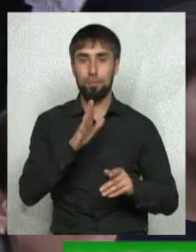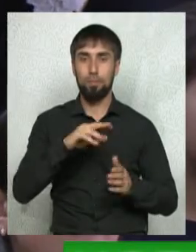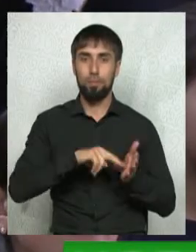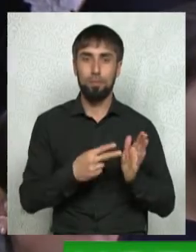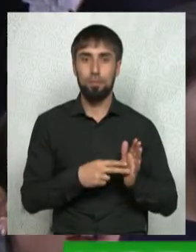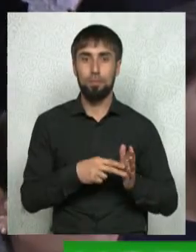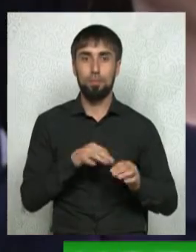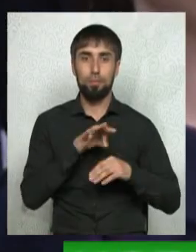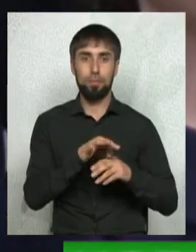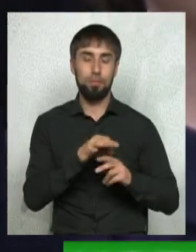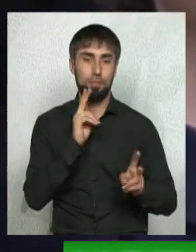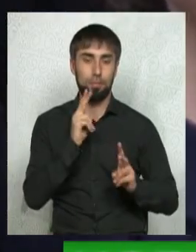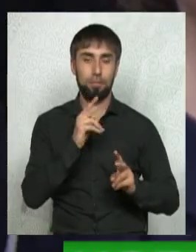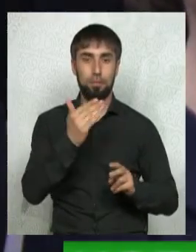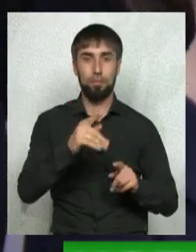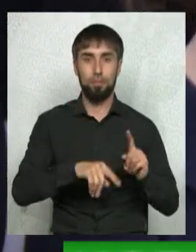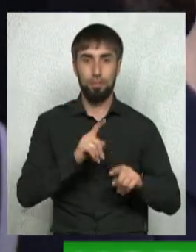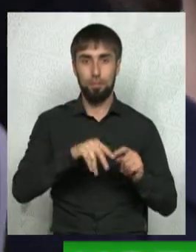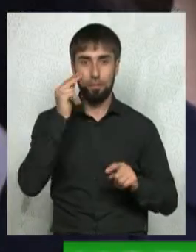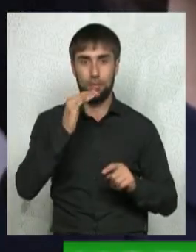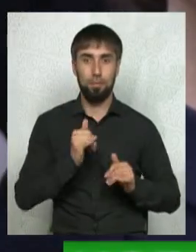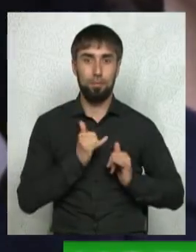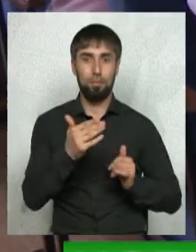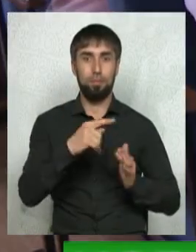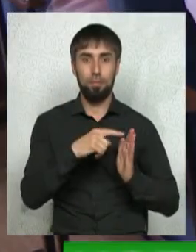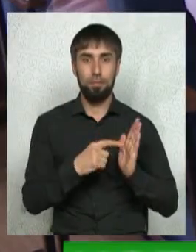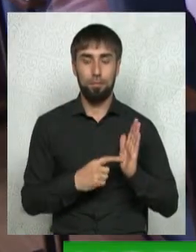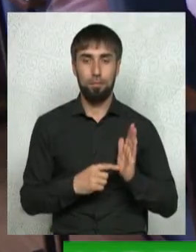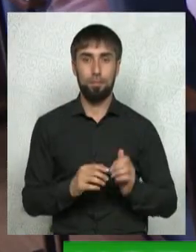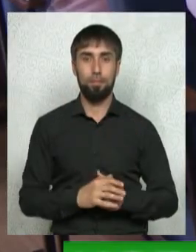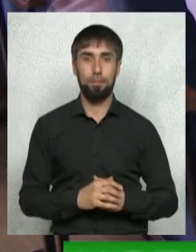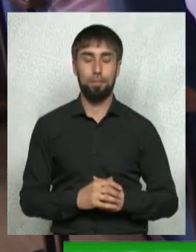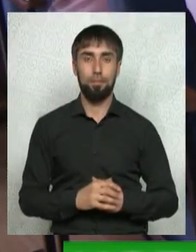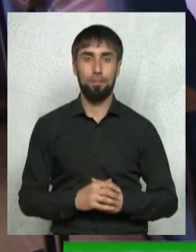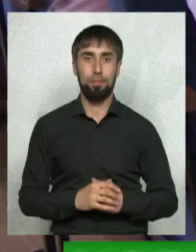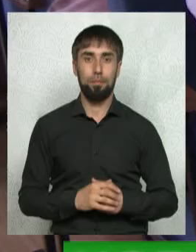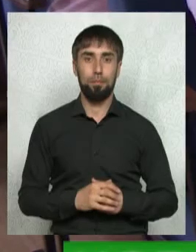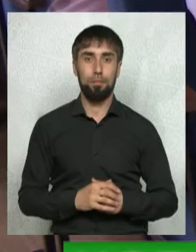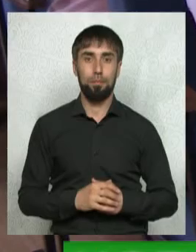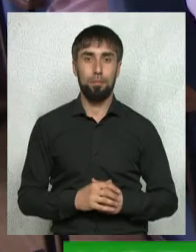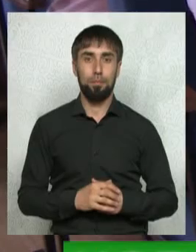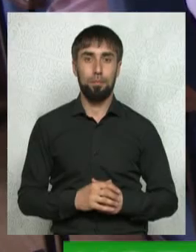небольшое собрание уже с родителями учащихся, посвященное этой теме. Дана Плеева, Магомед Шоухалов, Новости 24.